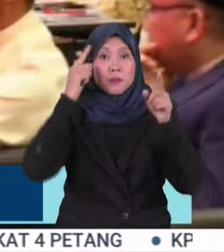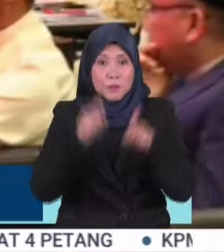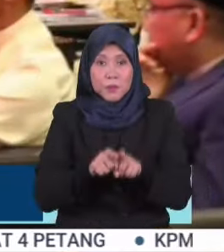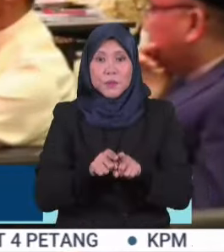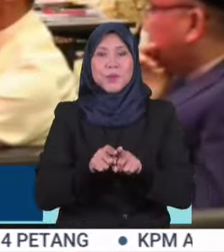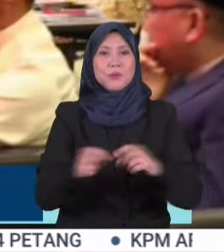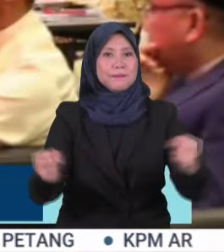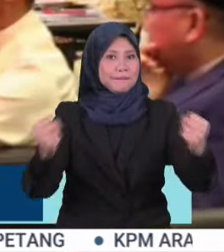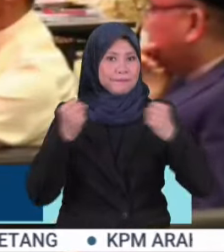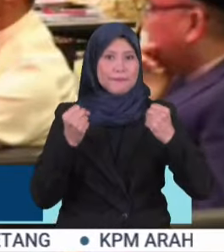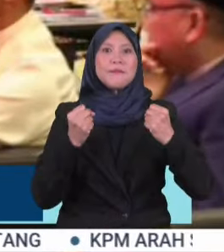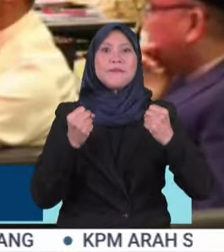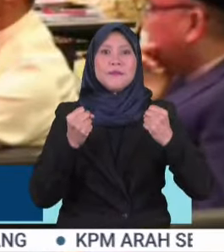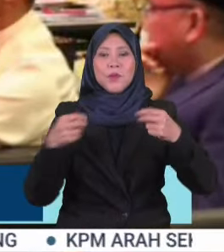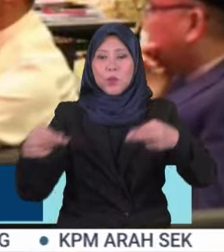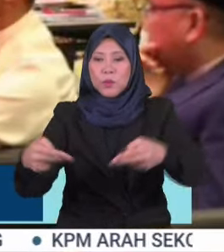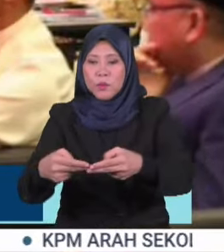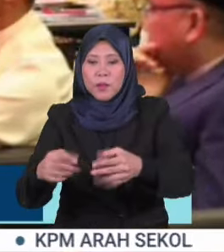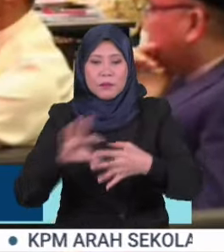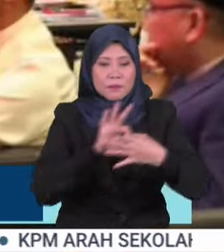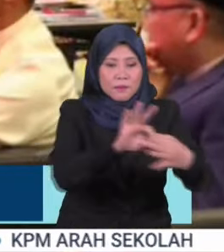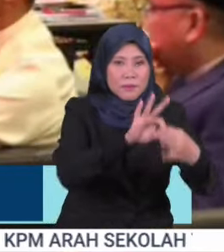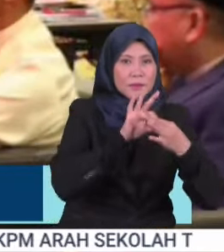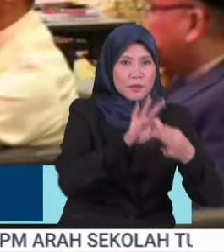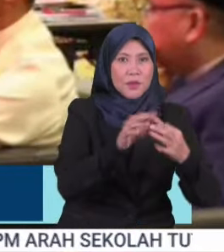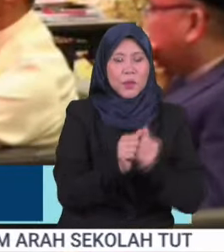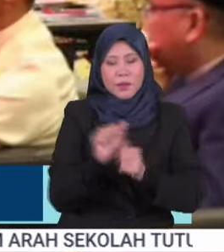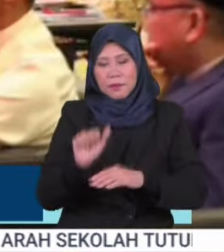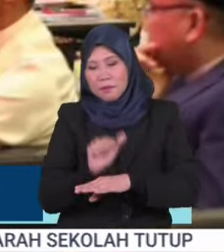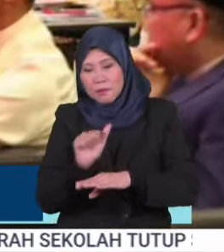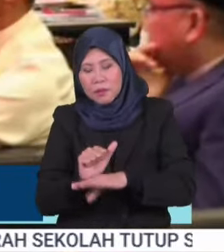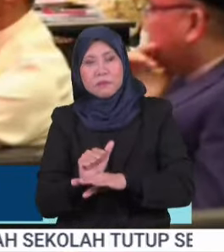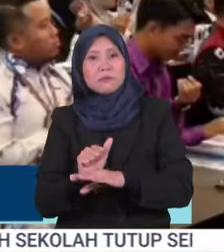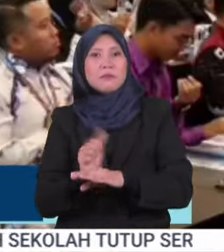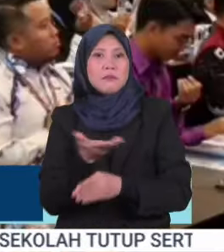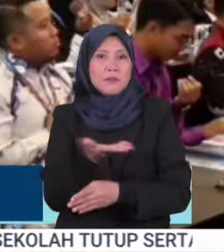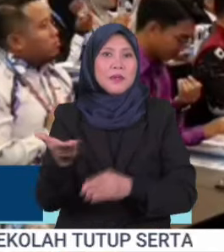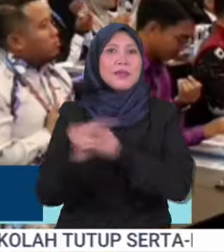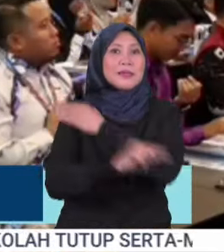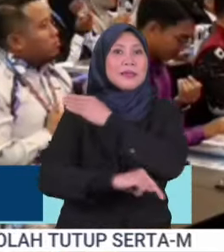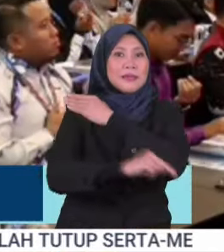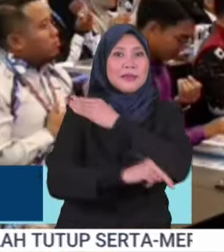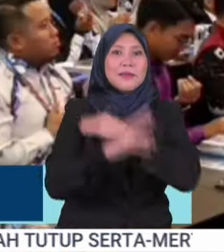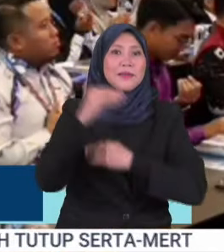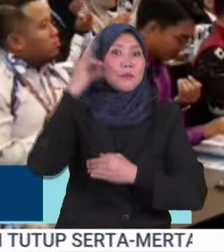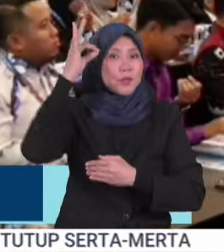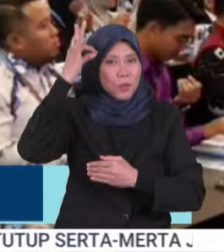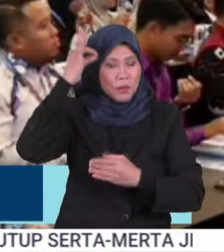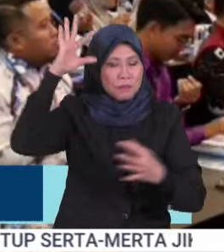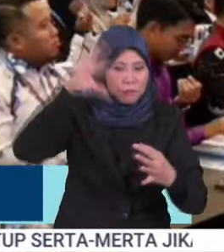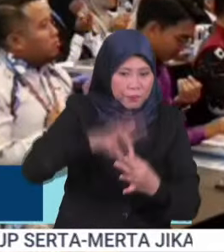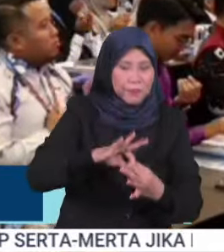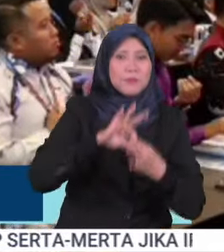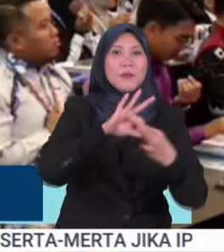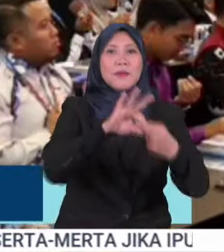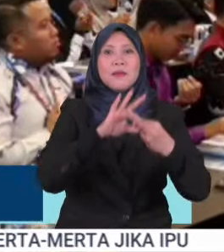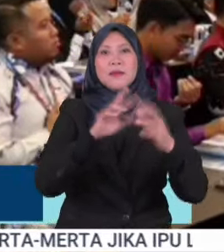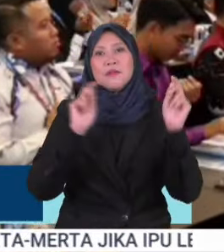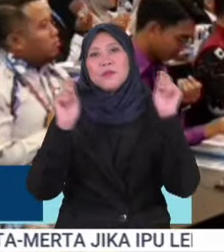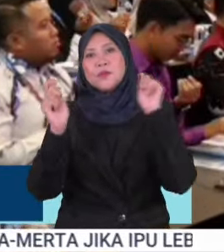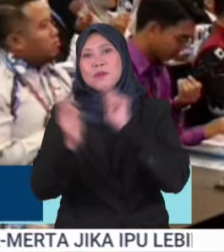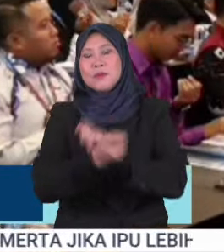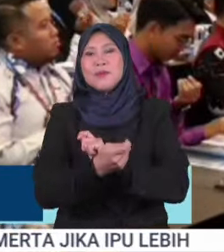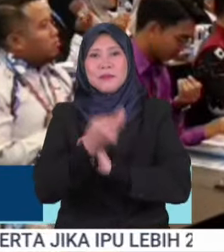bersetuju memperkukuhkan hubungan kolaboratif dan amal jama'i antara negeri dan persekutuan dalam melaksanakan